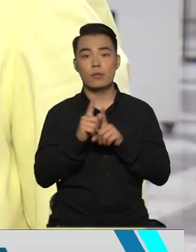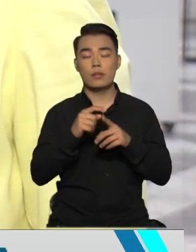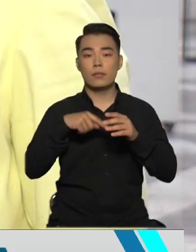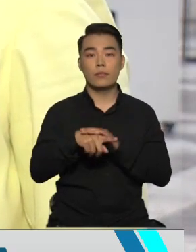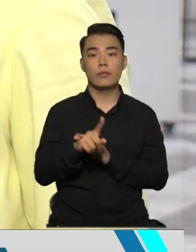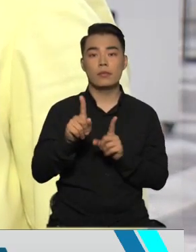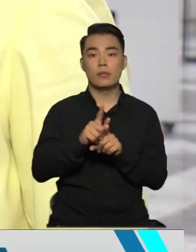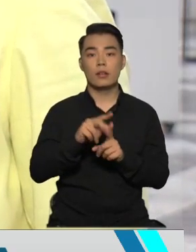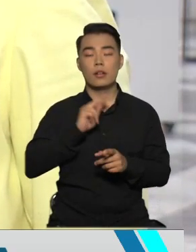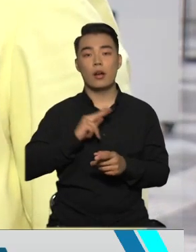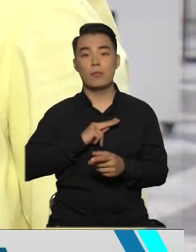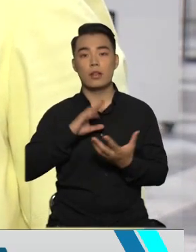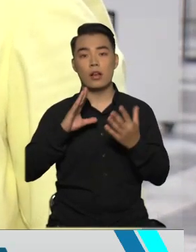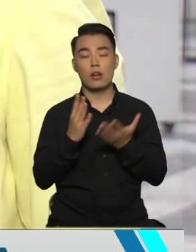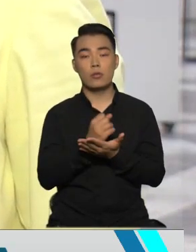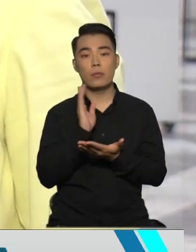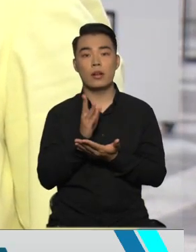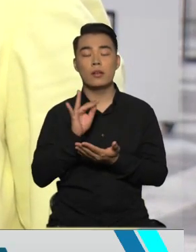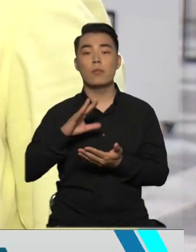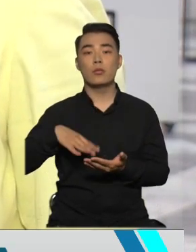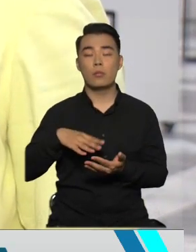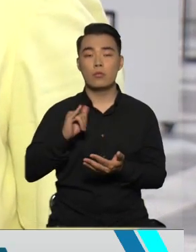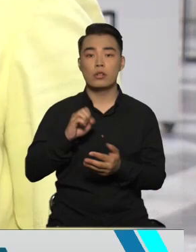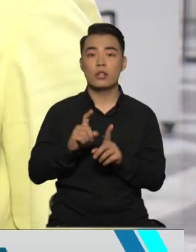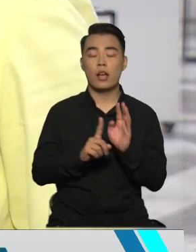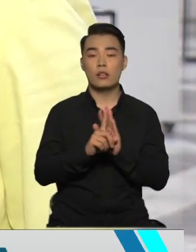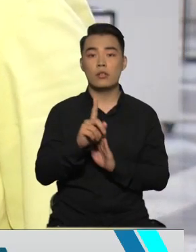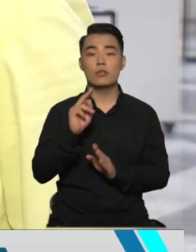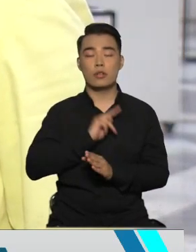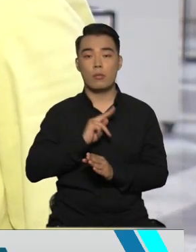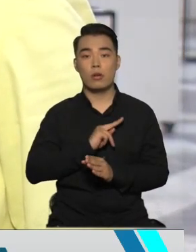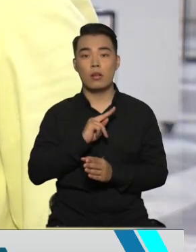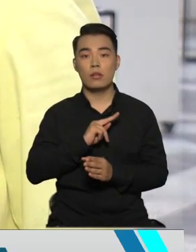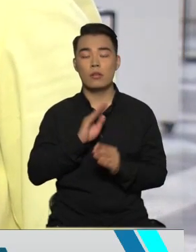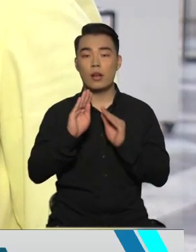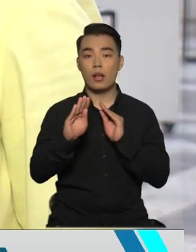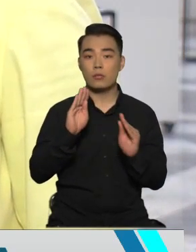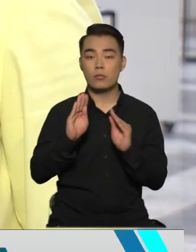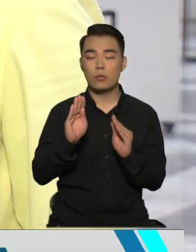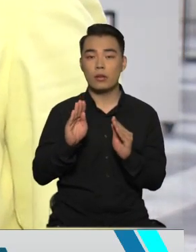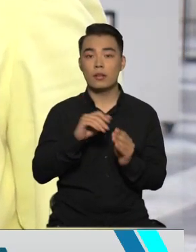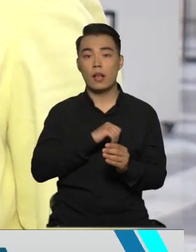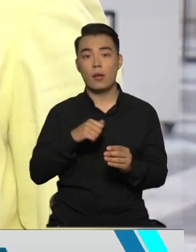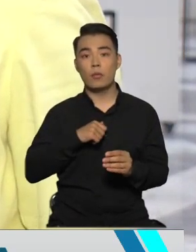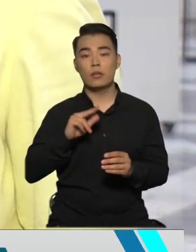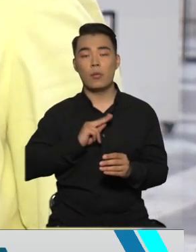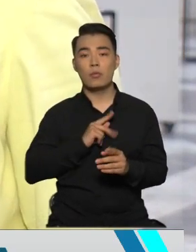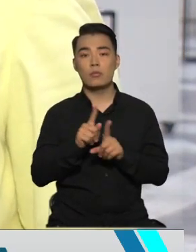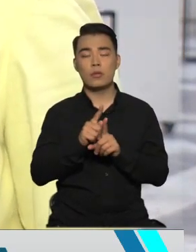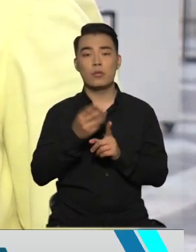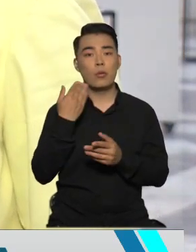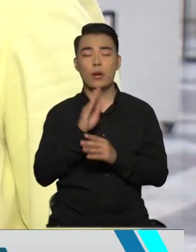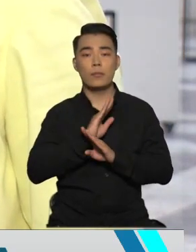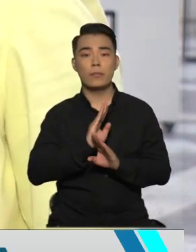объемы, мелкие объемы нахожу. И потом уже приступаю к скульптуре. То есть на самом деле это не просто скатать кусочек